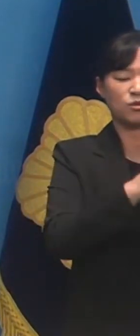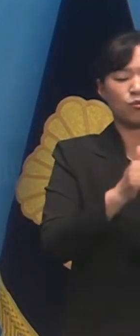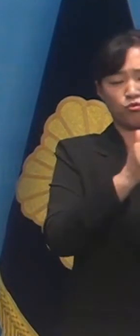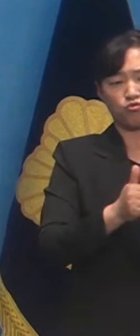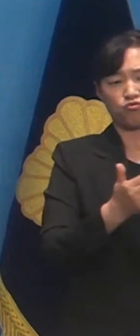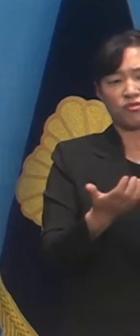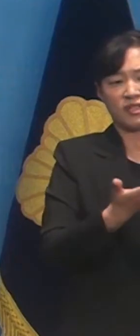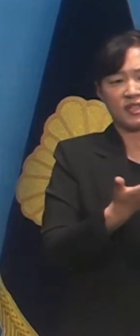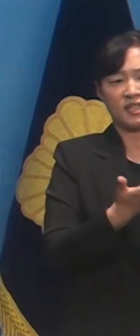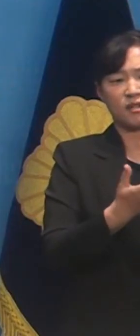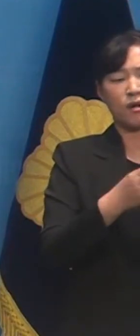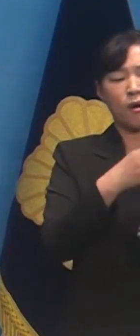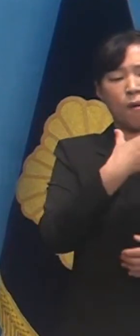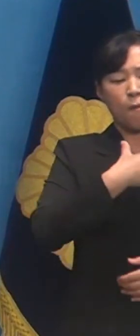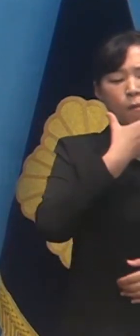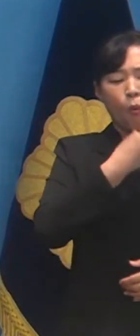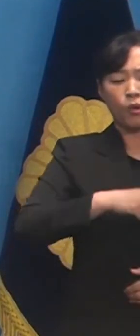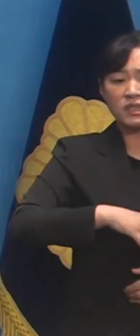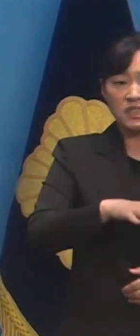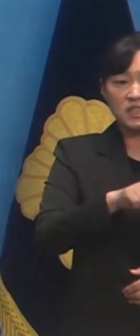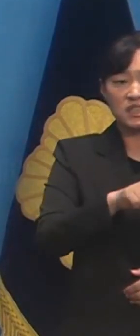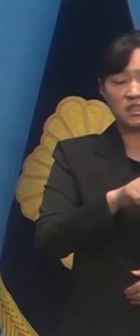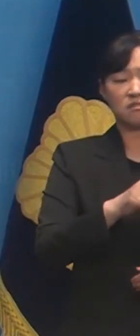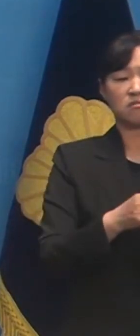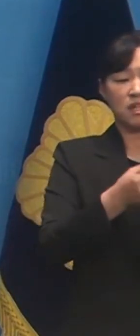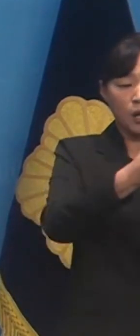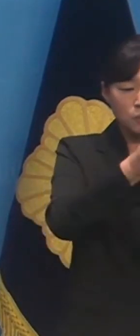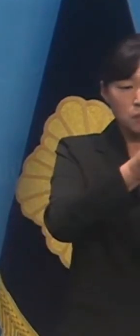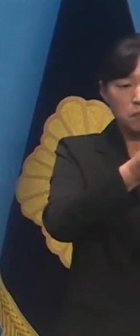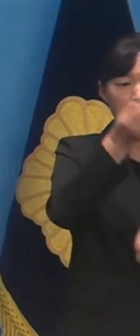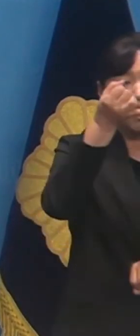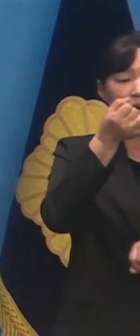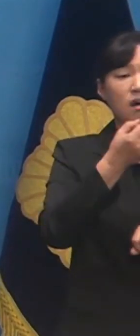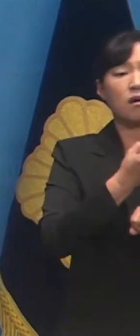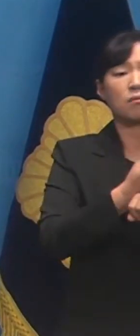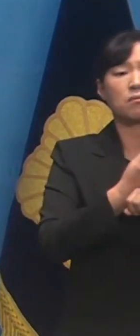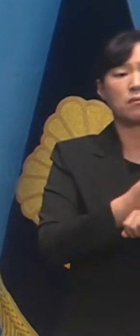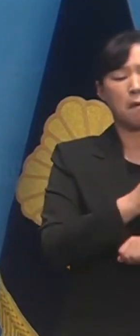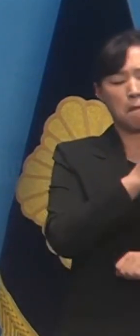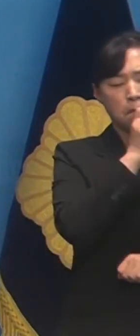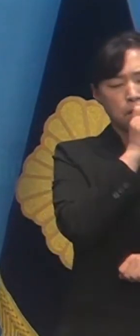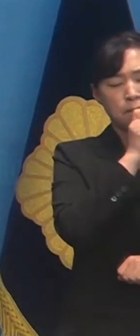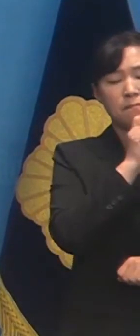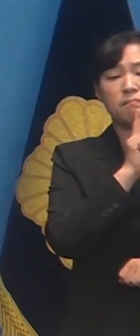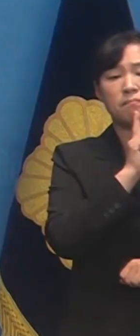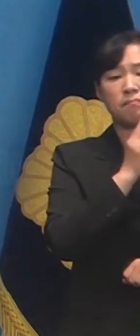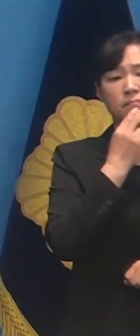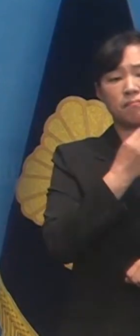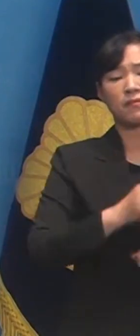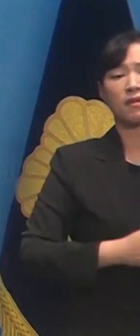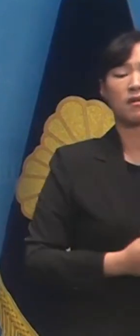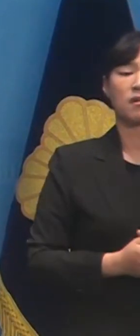복지 보장 이 약속을 손바닥 뒤집듯 번복하고 침묵으로 일관하고 있습니다.